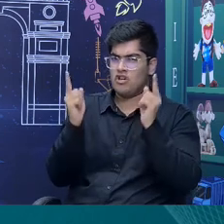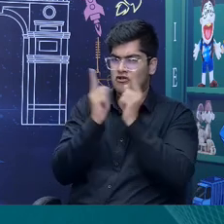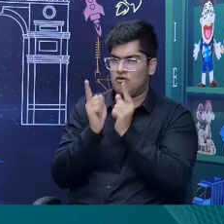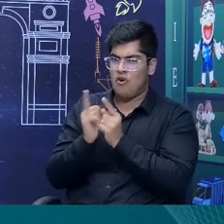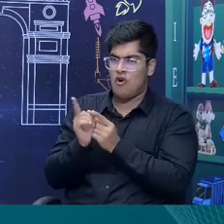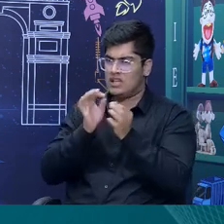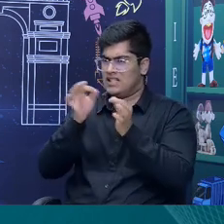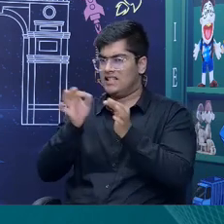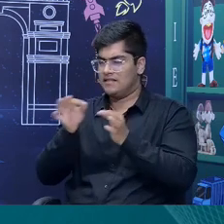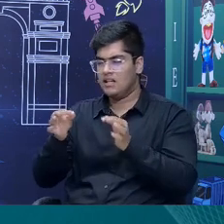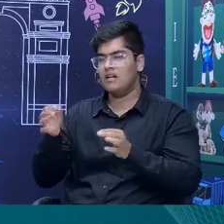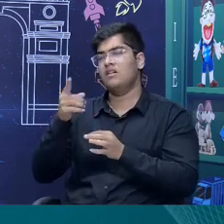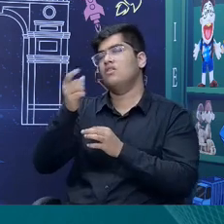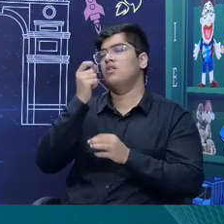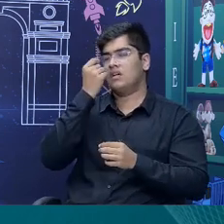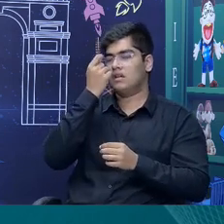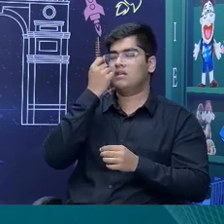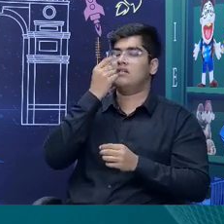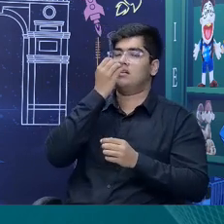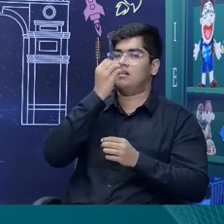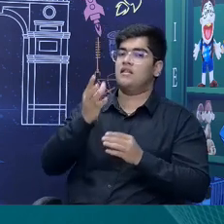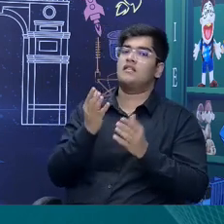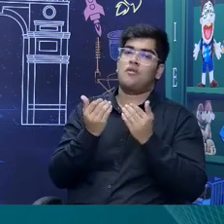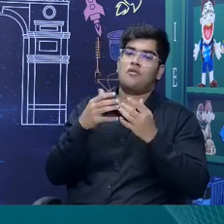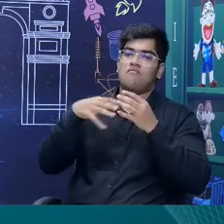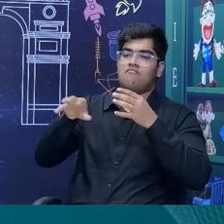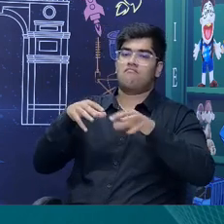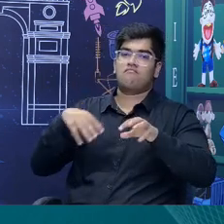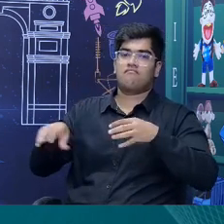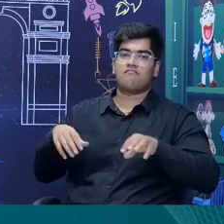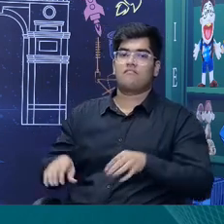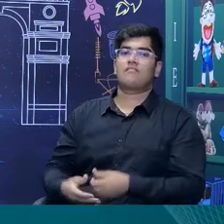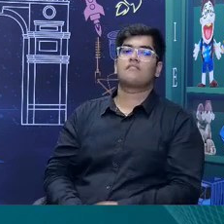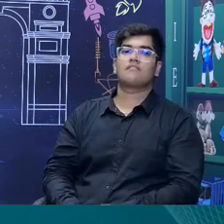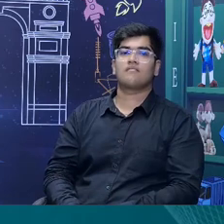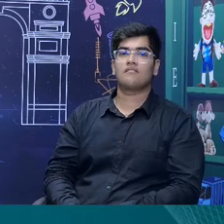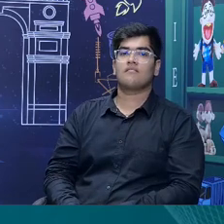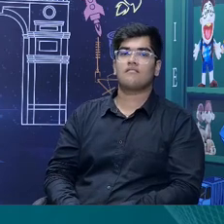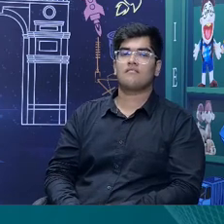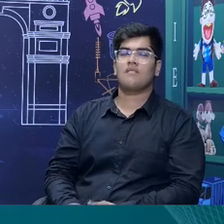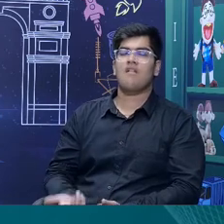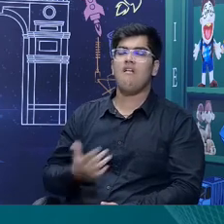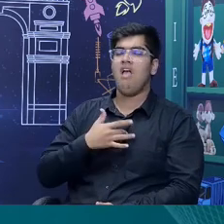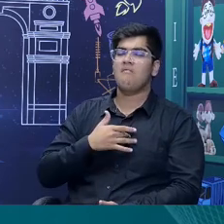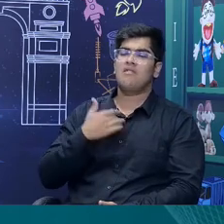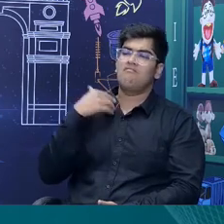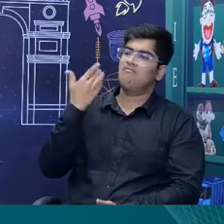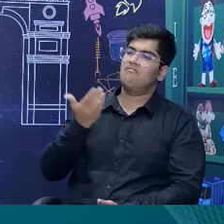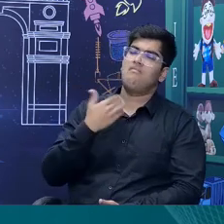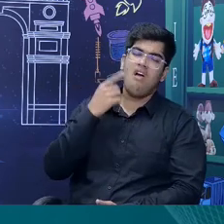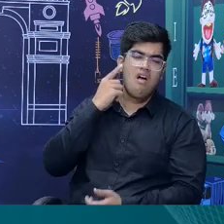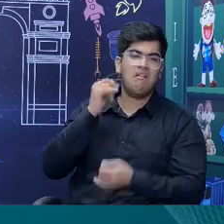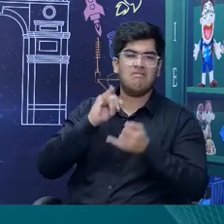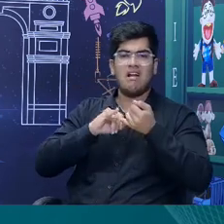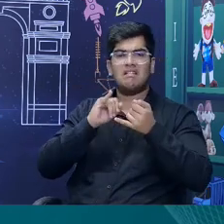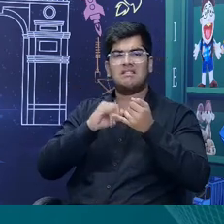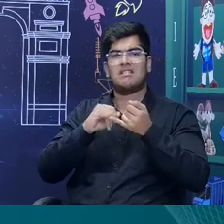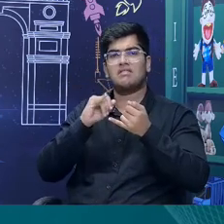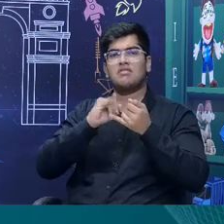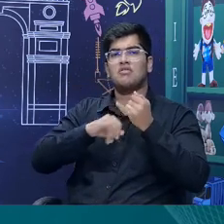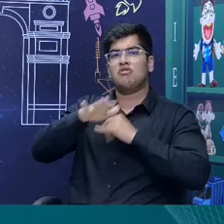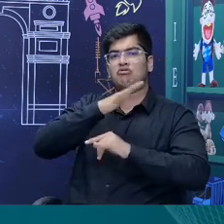आईटी टीचर एजी होगा उनको रिच आउट करना अक्सर हम सुनते हैं की बच्चे कहते हैं सोशल साइंस तो बहुत डिफिकल्ट है हमें